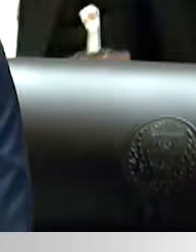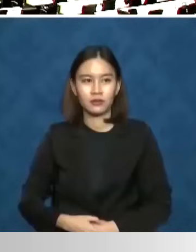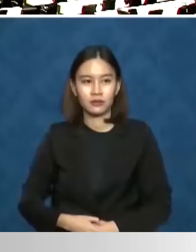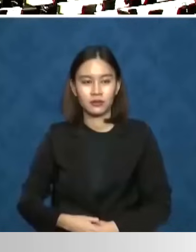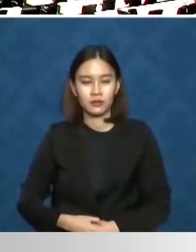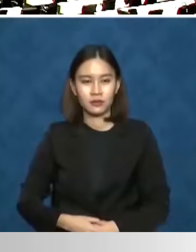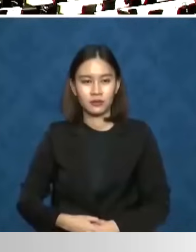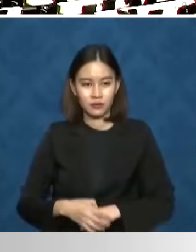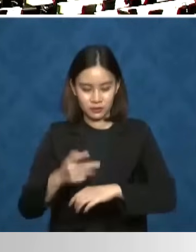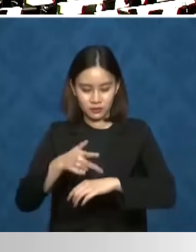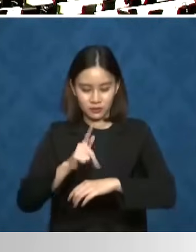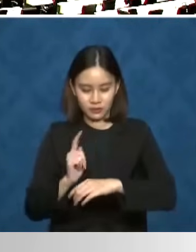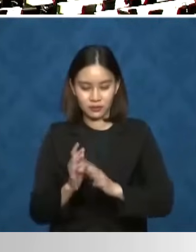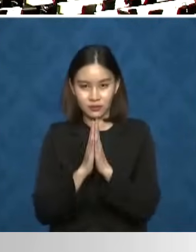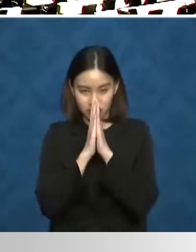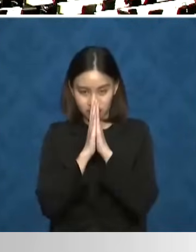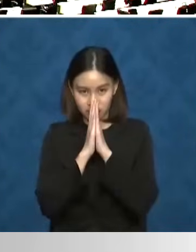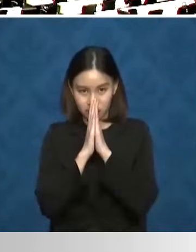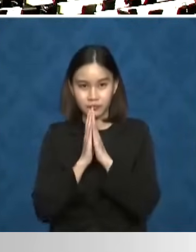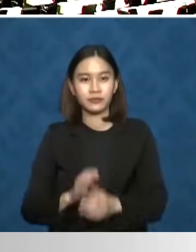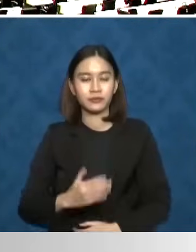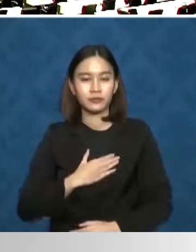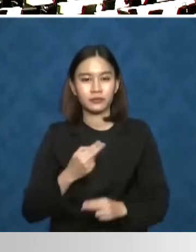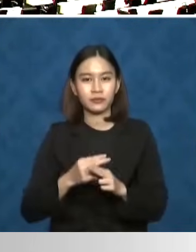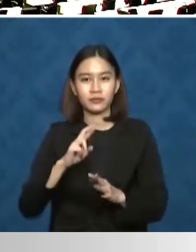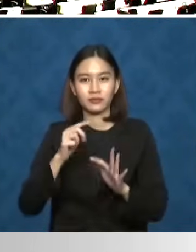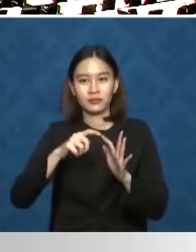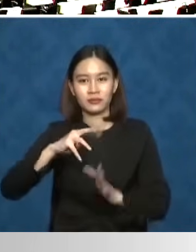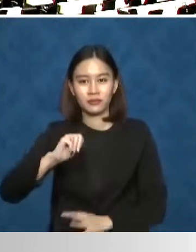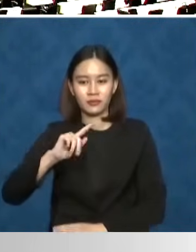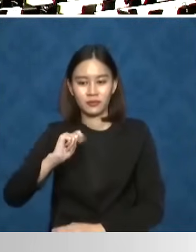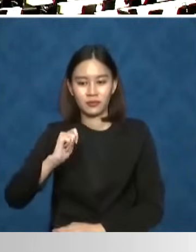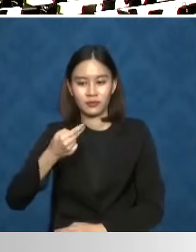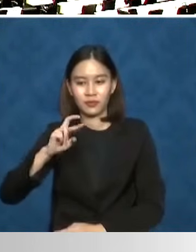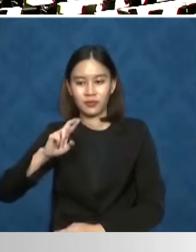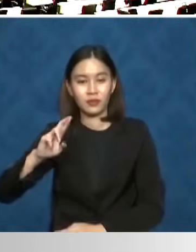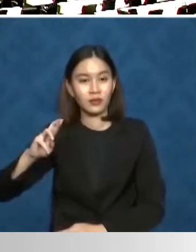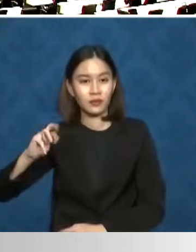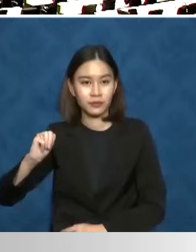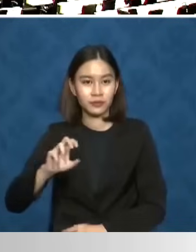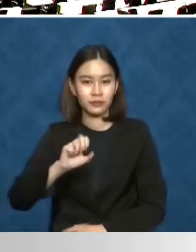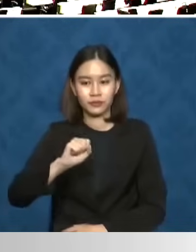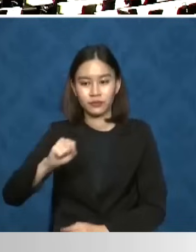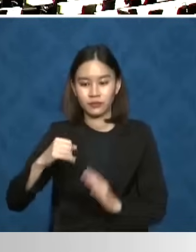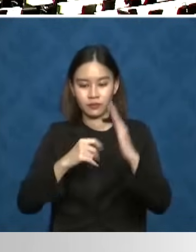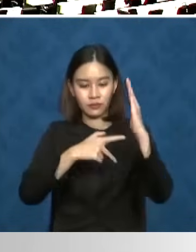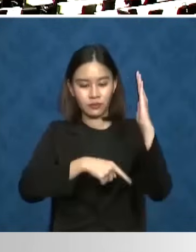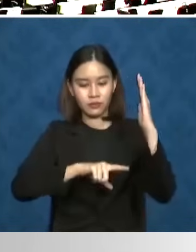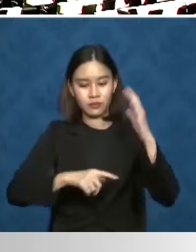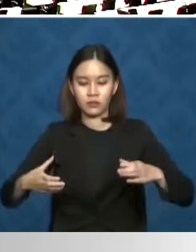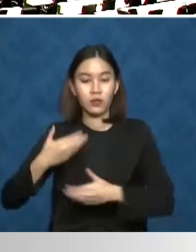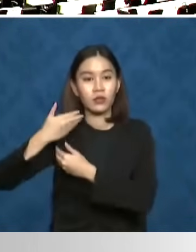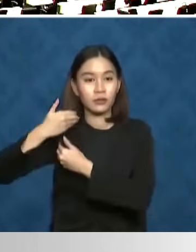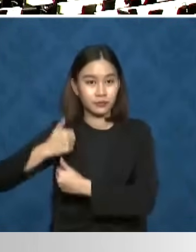างหนึ่ง ท่านประธานสภาที่เคารพกระผมร่มธรรมขำนุรักษ์สมาชิกสภาผู้แทนราษฎรจังหวัดพัทลุงพรรคประชาธิปั